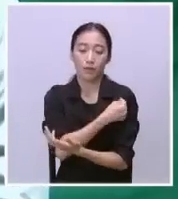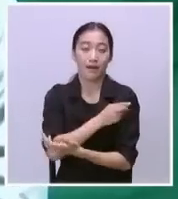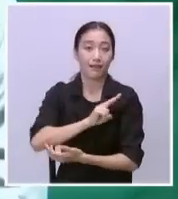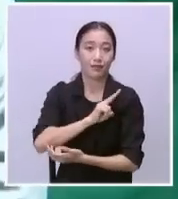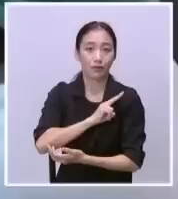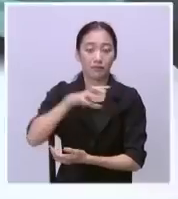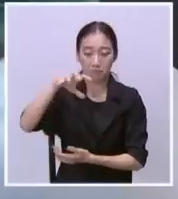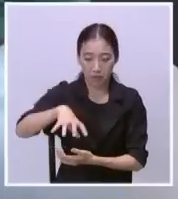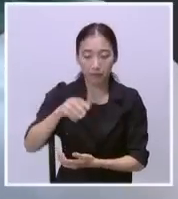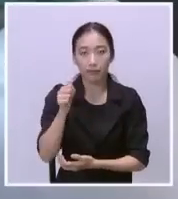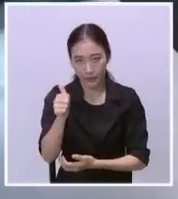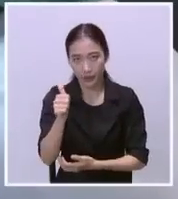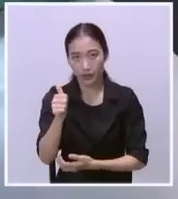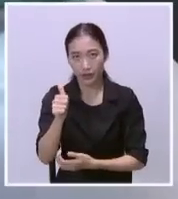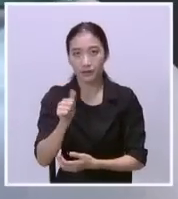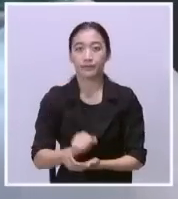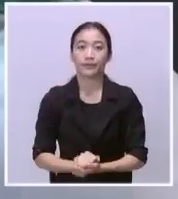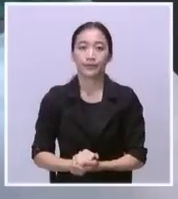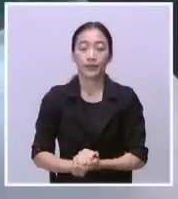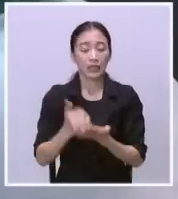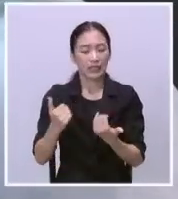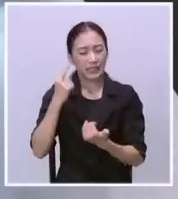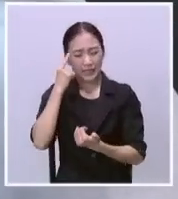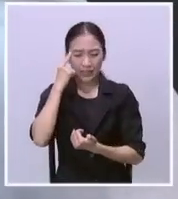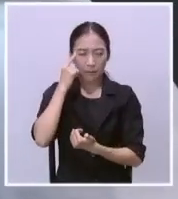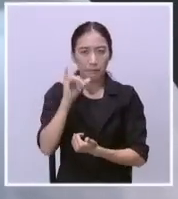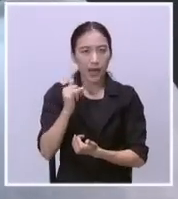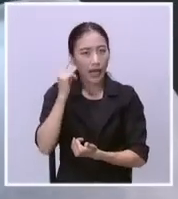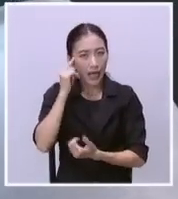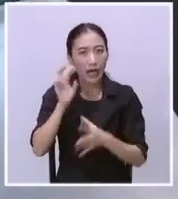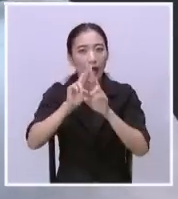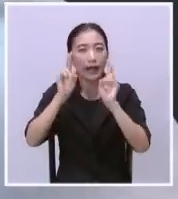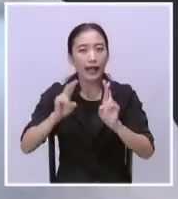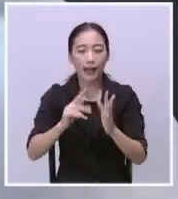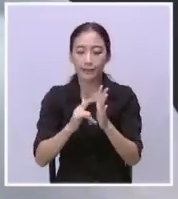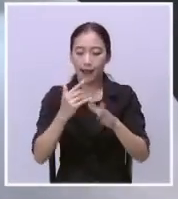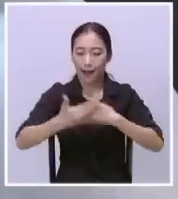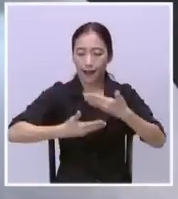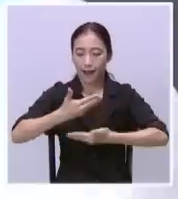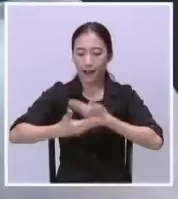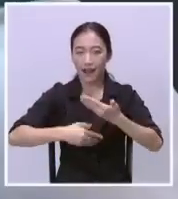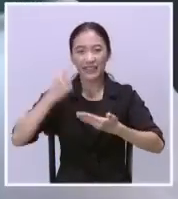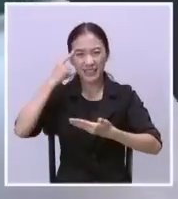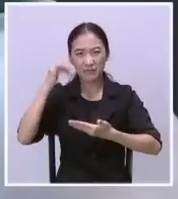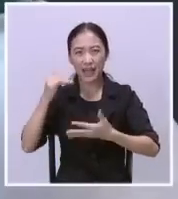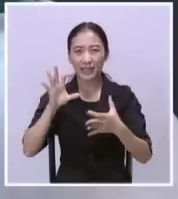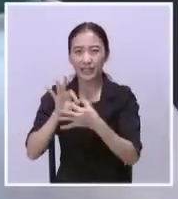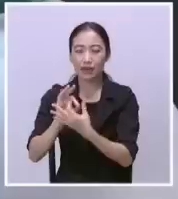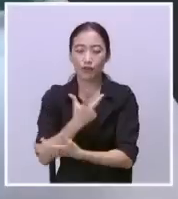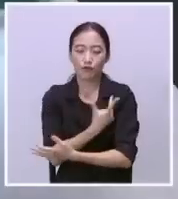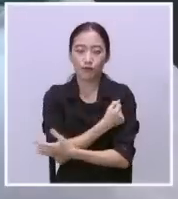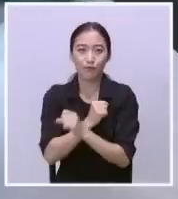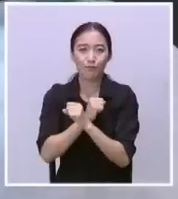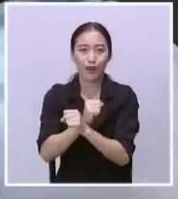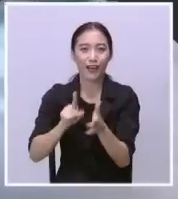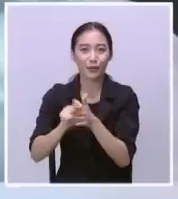ามพื้นที่ต่างๆขึ้นมาชั่วคราวกำลังพิจารณาด้วยค่ะว่าเดี๋ยวจะให้ร้านขายยาทั่วไปเนี่ยขายวัคซีนต้านโควิด19ได้แล้วในอินเดียนะคะ แล้วก็มีการ